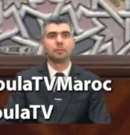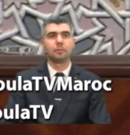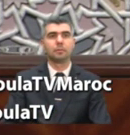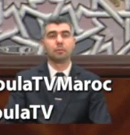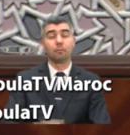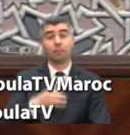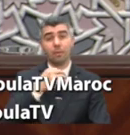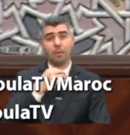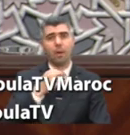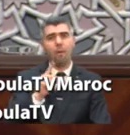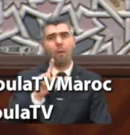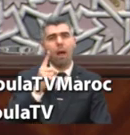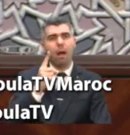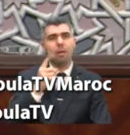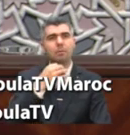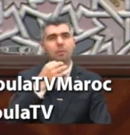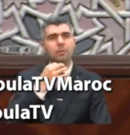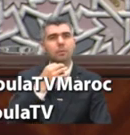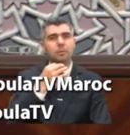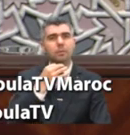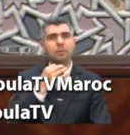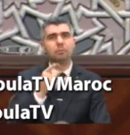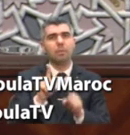فقط تنبيه واحد إشارة،